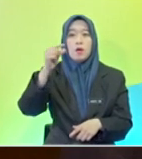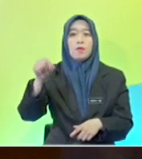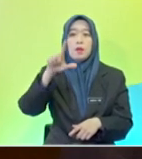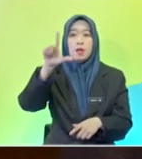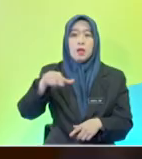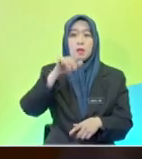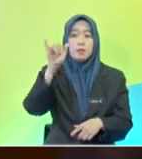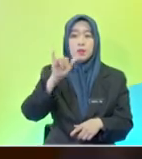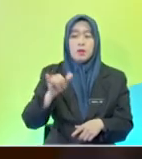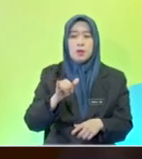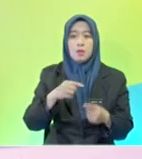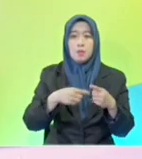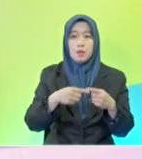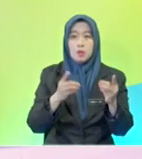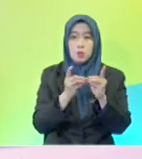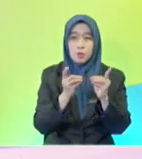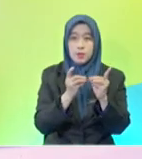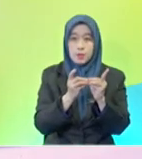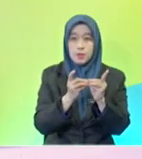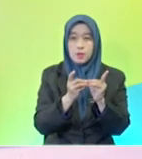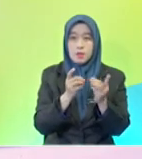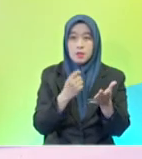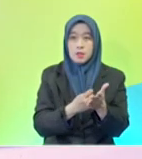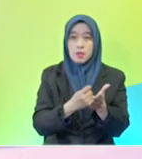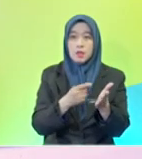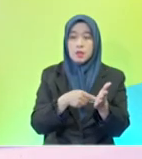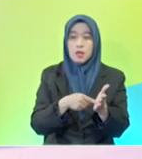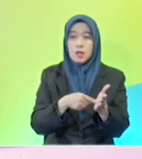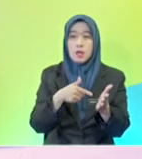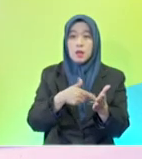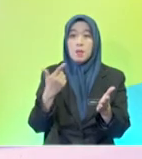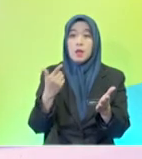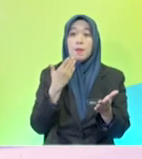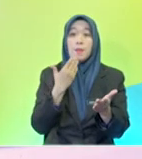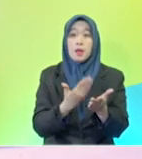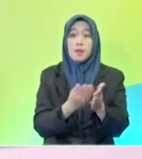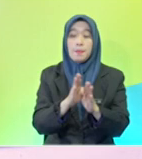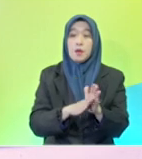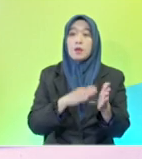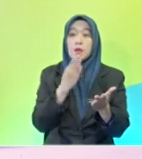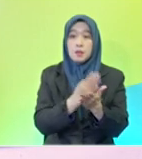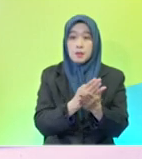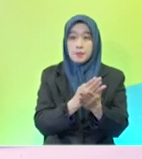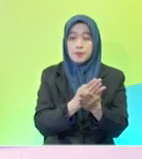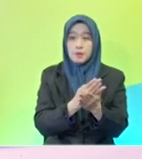menemui tanda waqaf qaf lam ya, lebih baik berhenti.